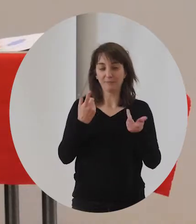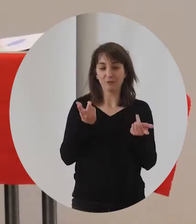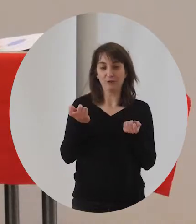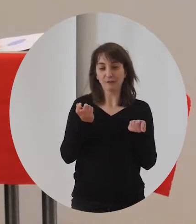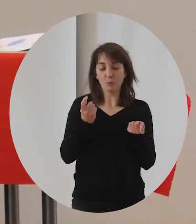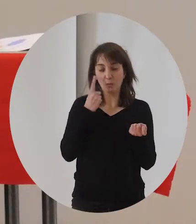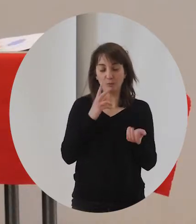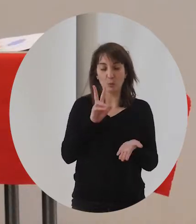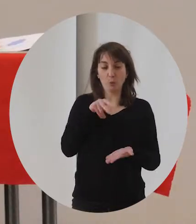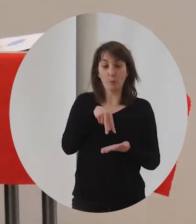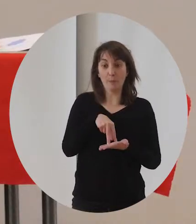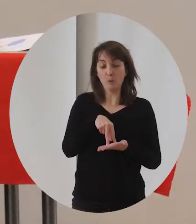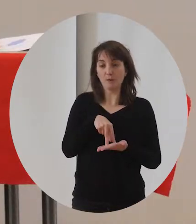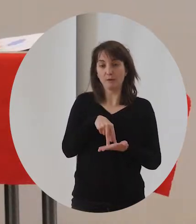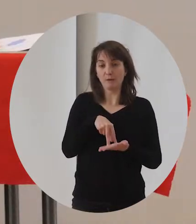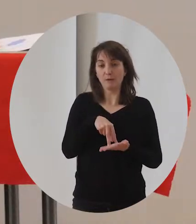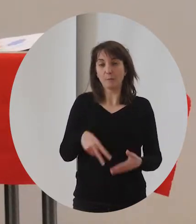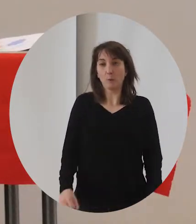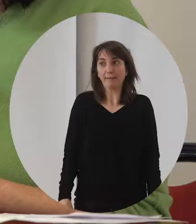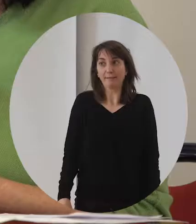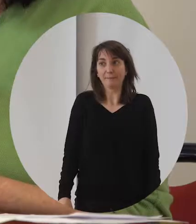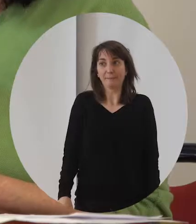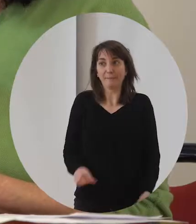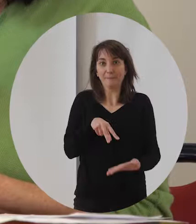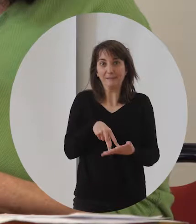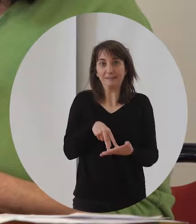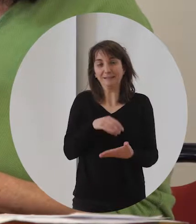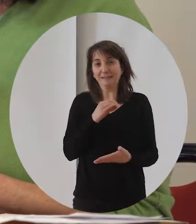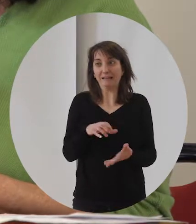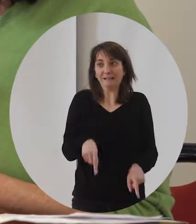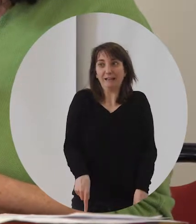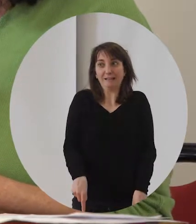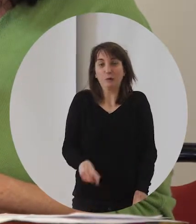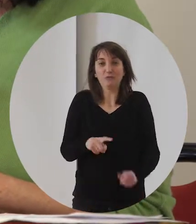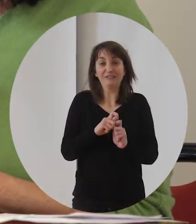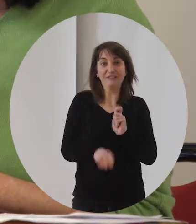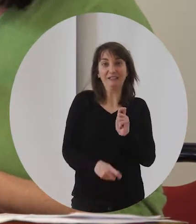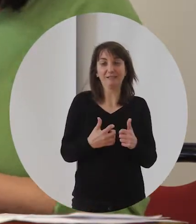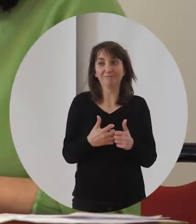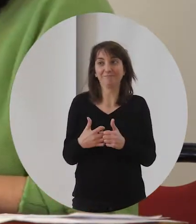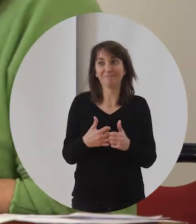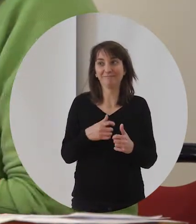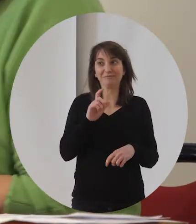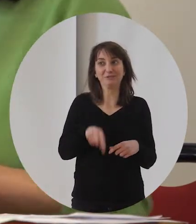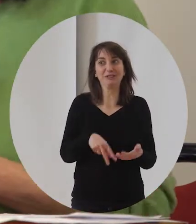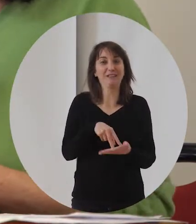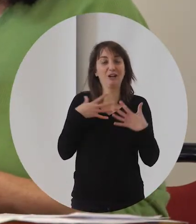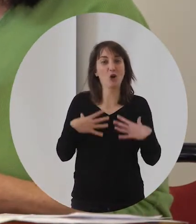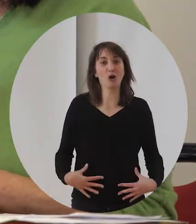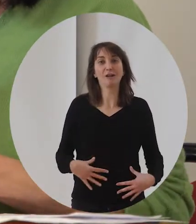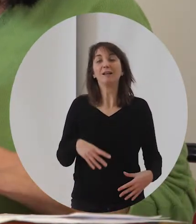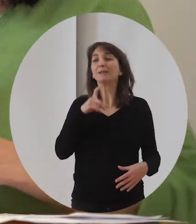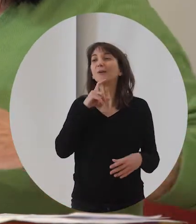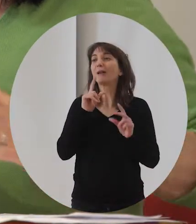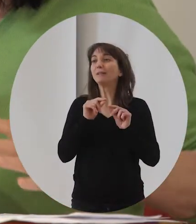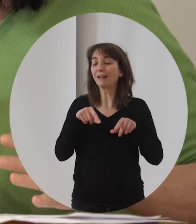pour se tenir debout, va se montrer extrêmement raide. Il va être obligé de se figer. D'où tout à l'heure, comme on disait, le polygone